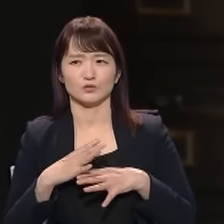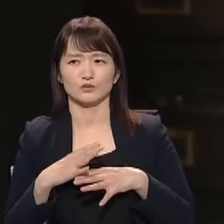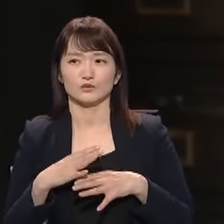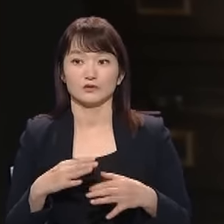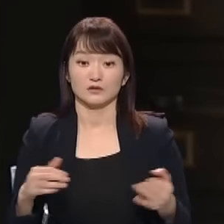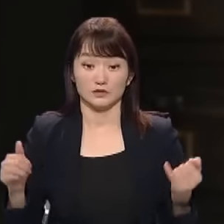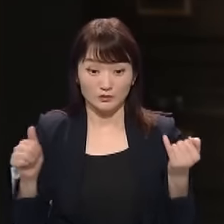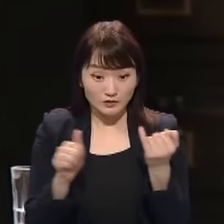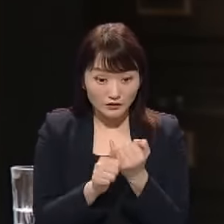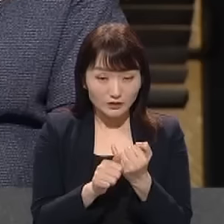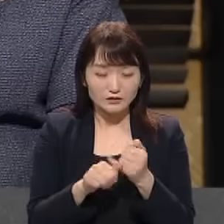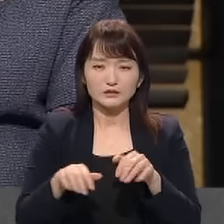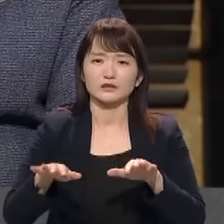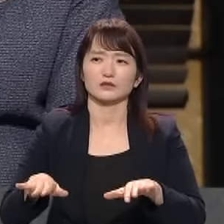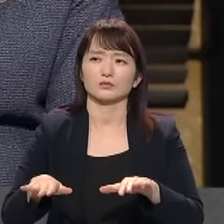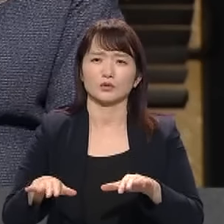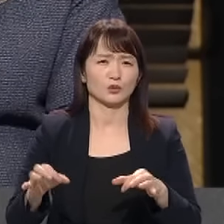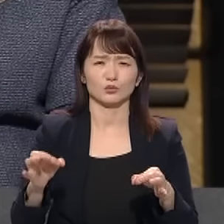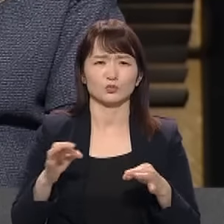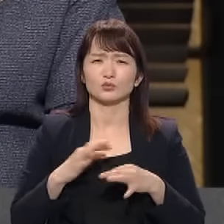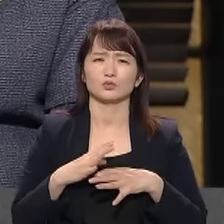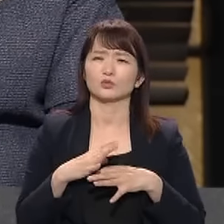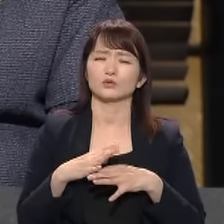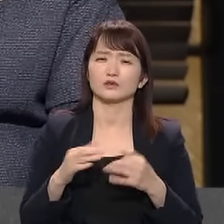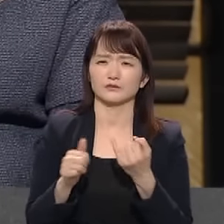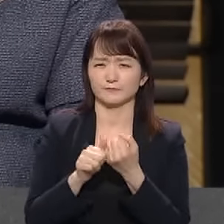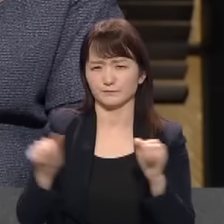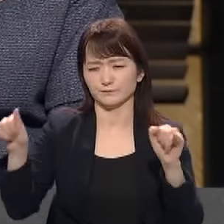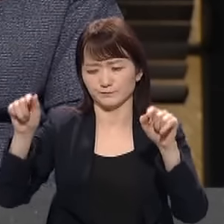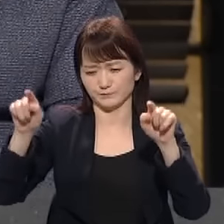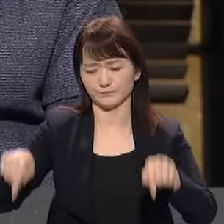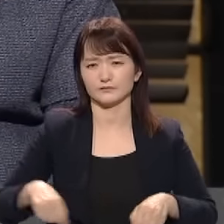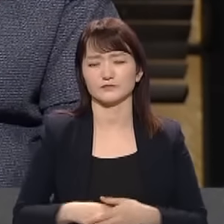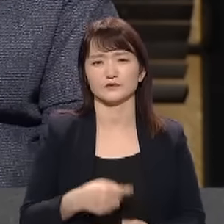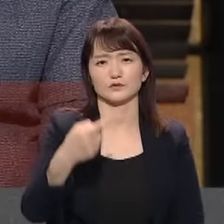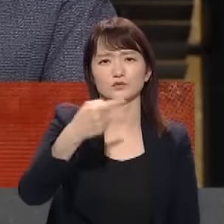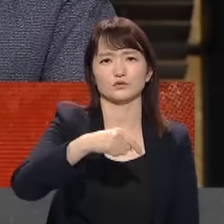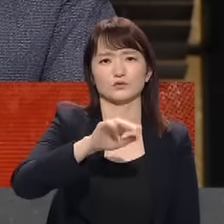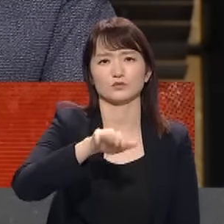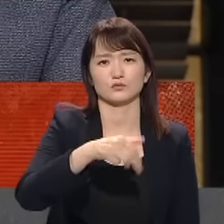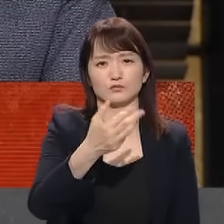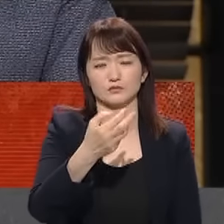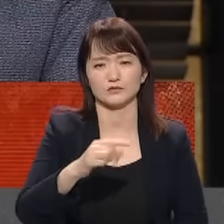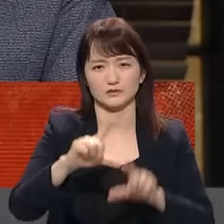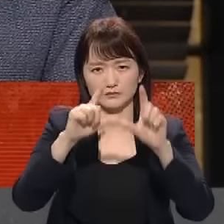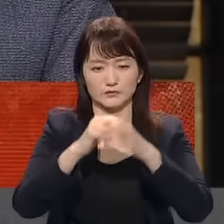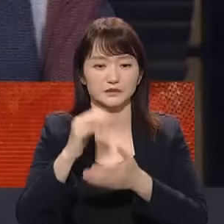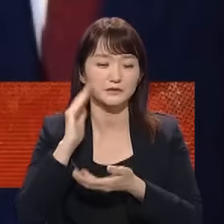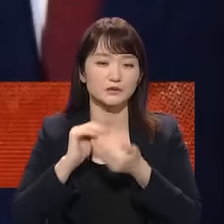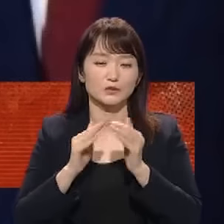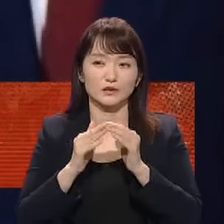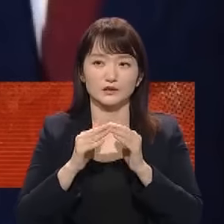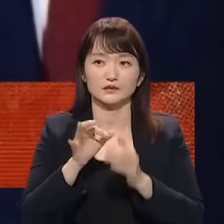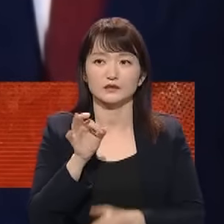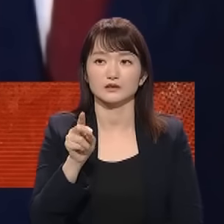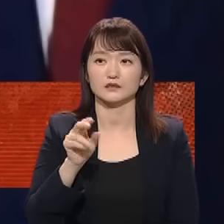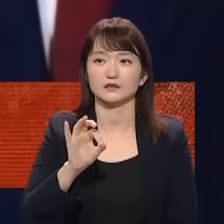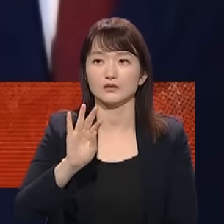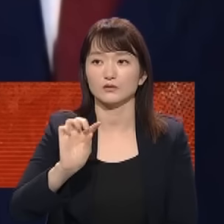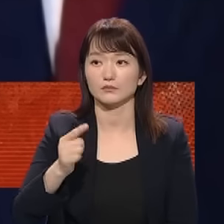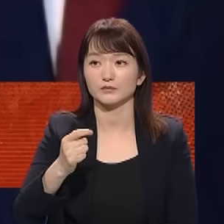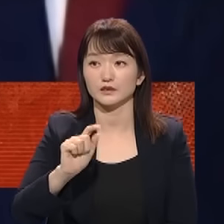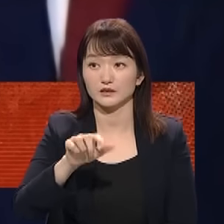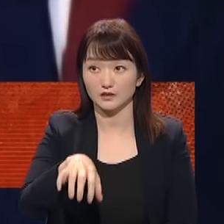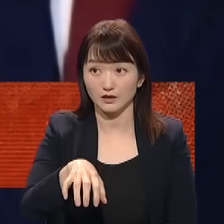세기의 이혼이 됐습니다. 네, 그 당시 이제 1988년에 이 두 사람이 청와대 영빈관에서 결혼을 해서